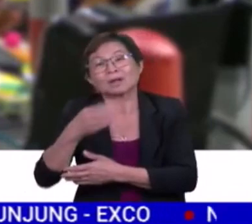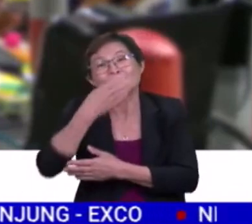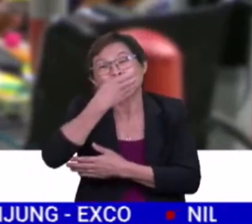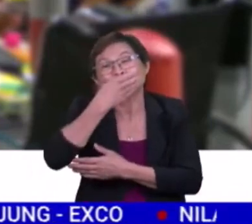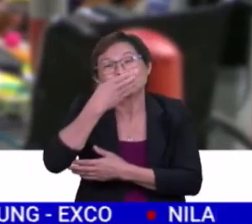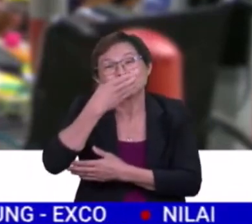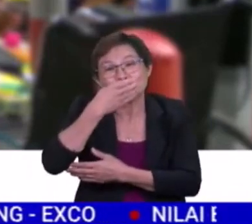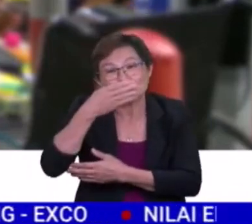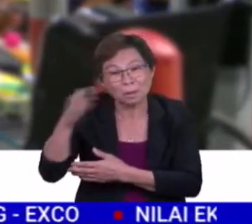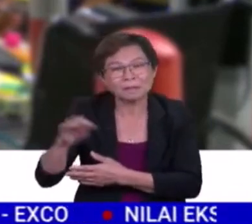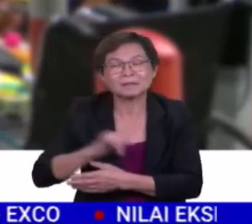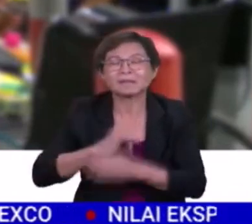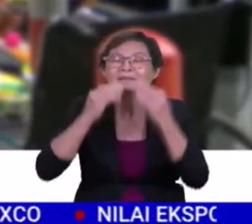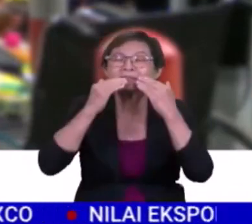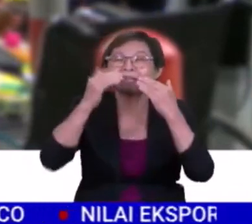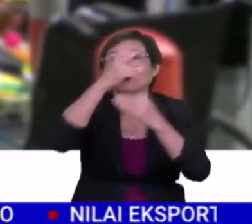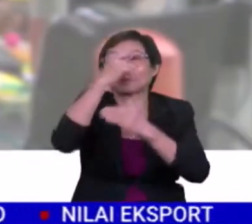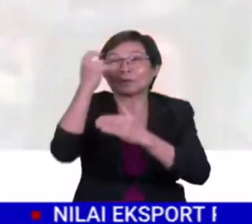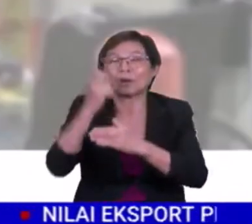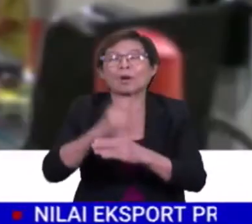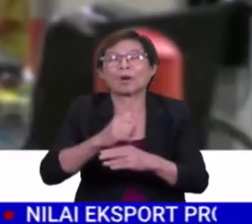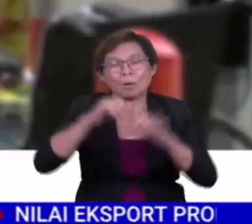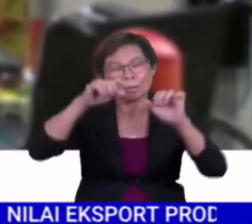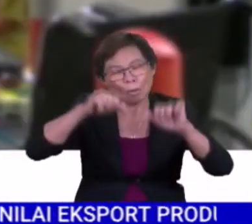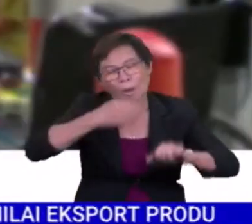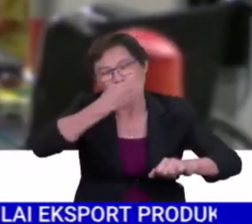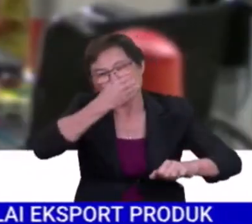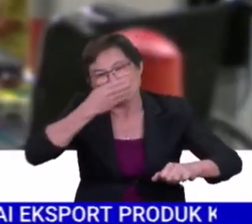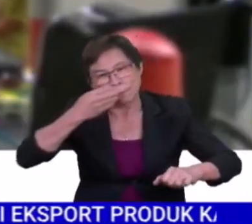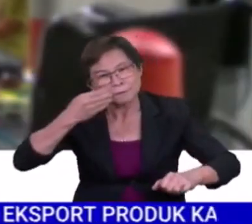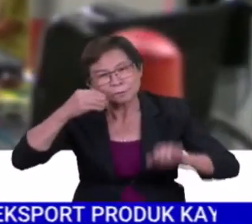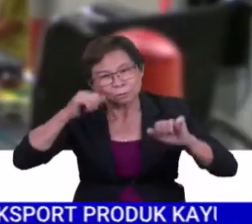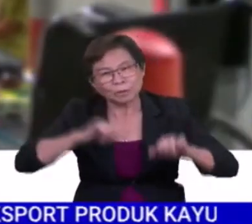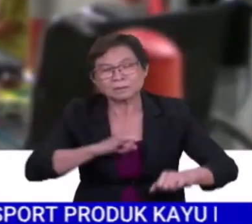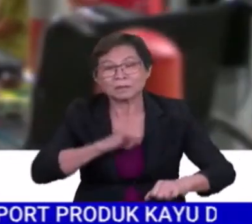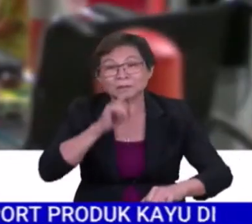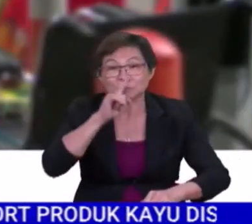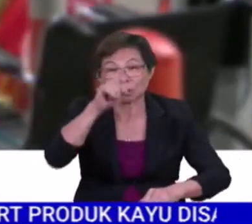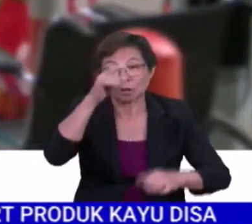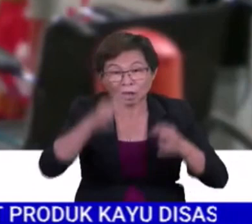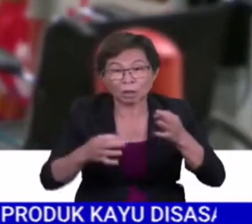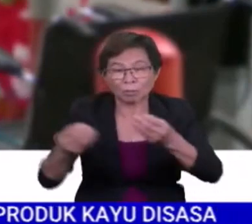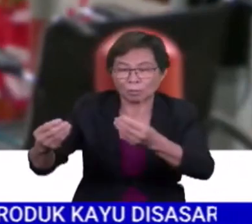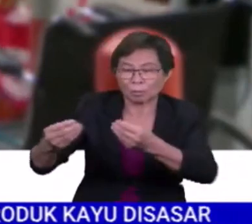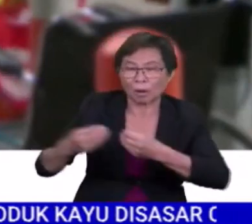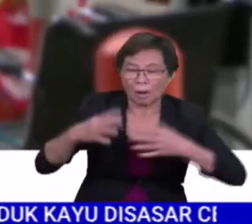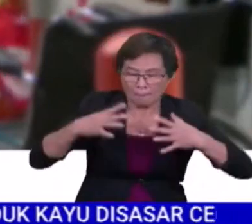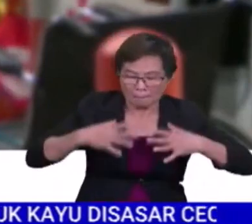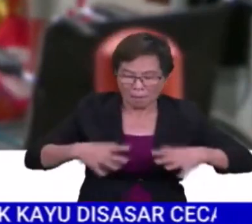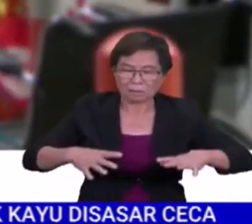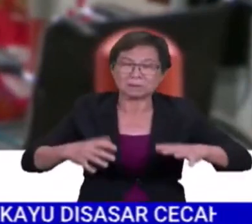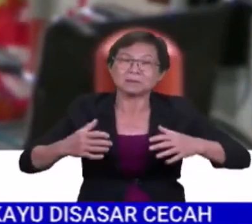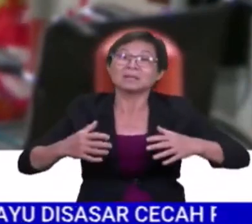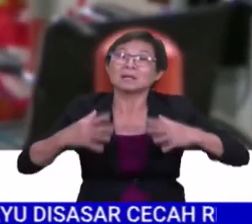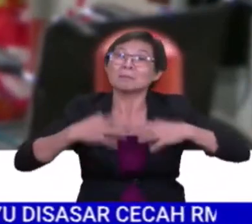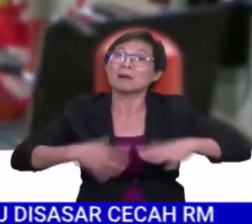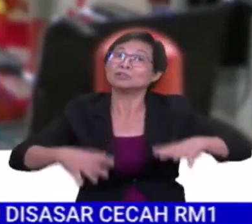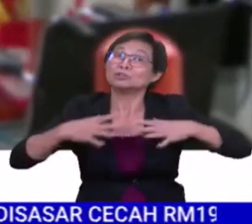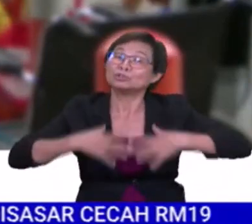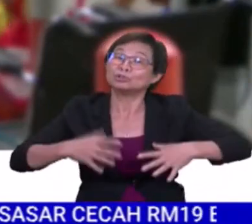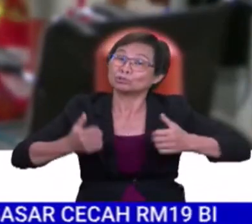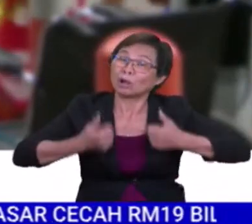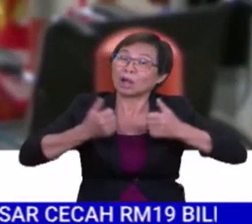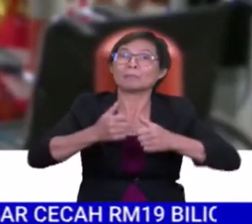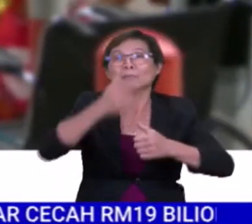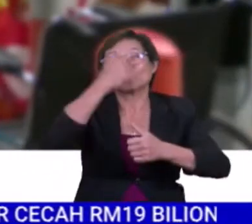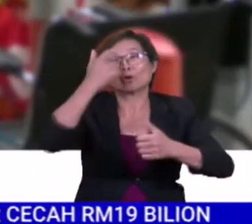saya rasa bersyukurlah sebab dapat puasa kan. Saya sebenarnya kalau ada orang nak bagi baju raya itu boleh je sebab baju raya tahun